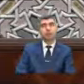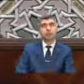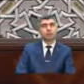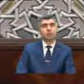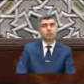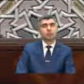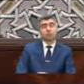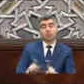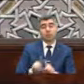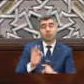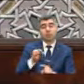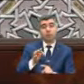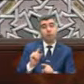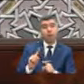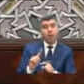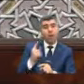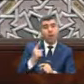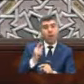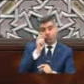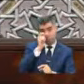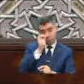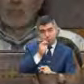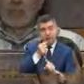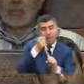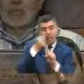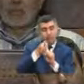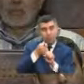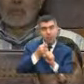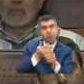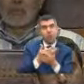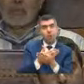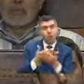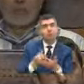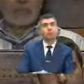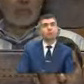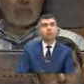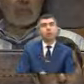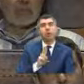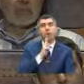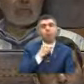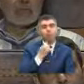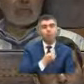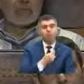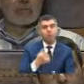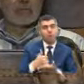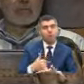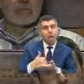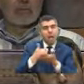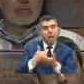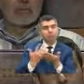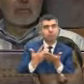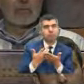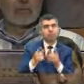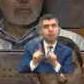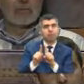طبعا لا بد في البداية من أننا كنوهو بالمجهودات اللي قامت بها الحكومة في مجال دعم الاستثمار واللي